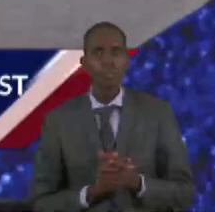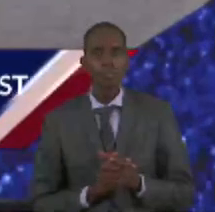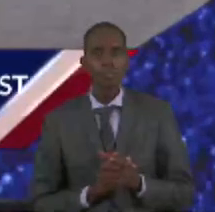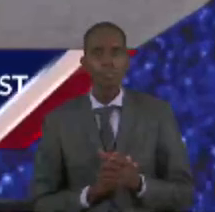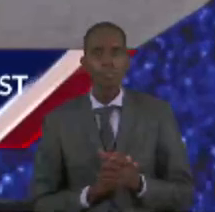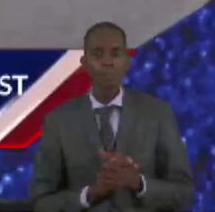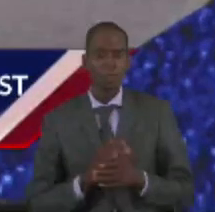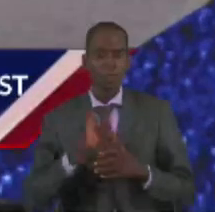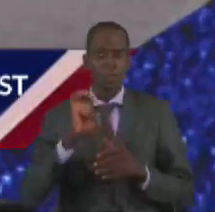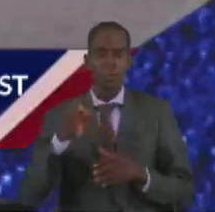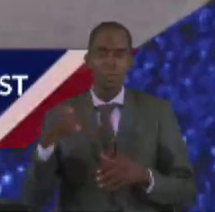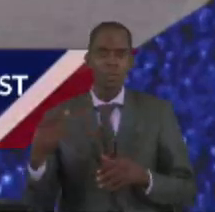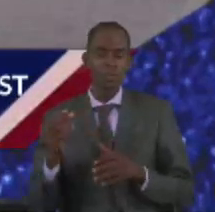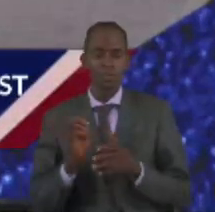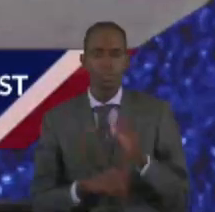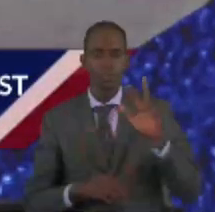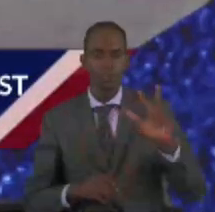Chapitre 3,